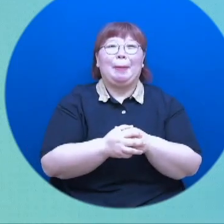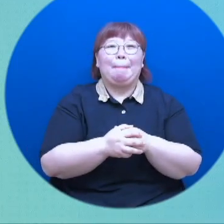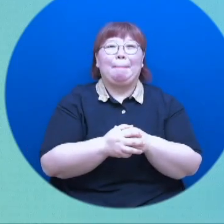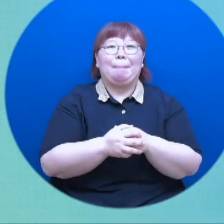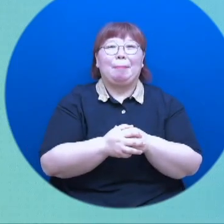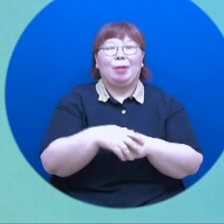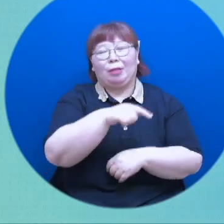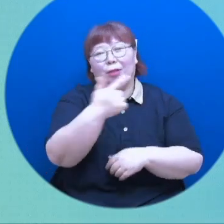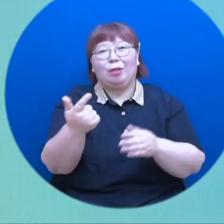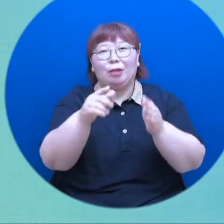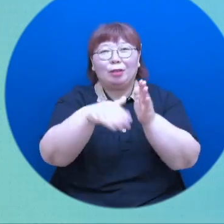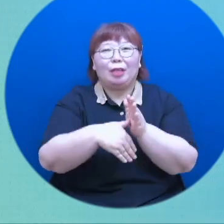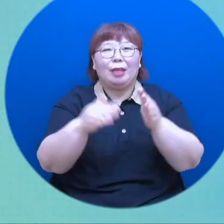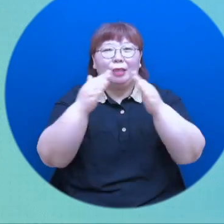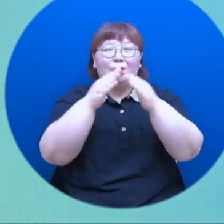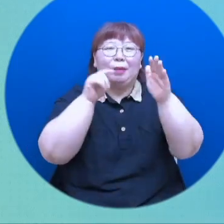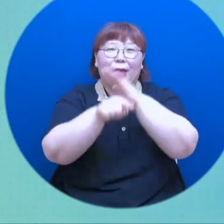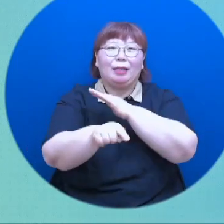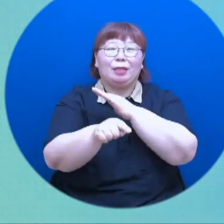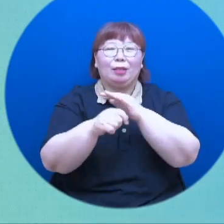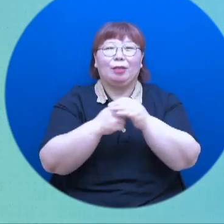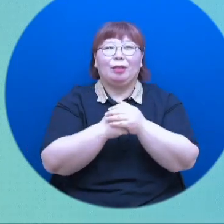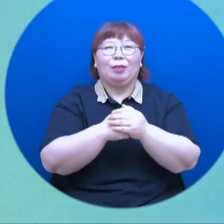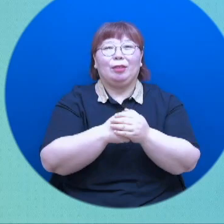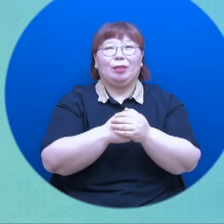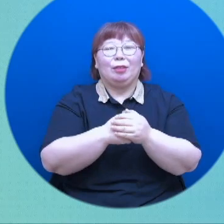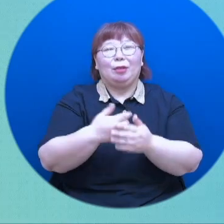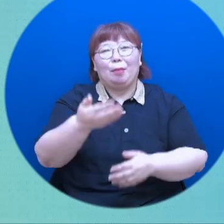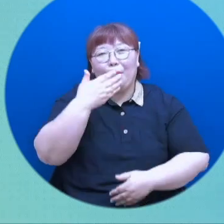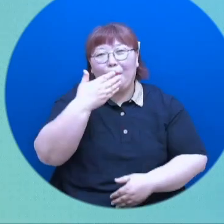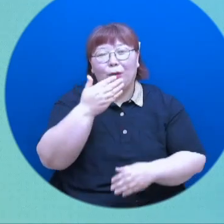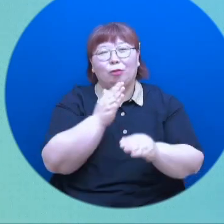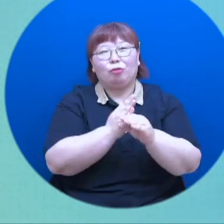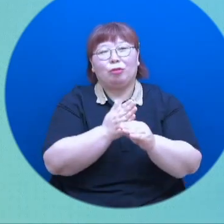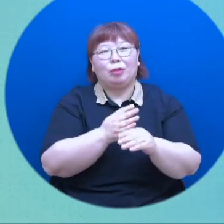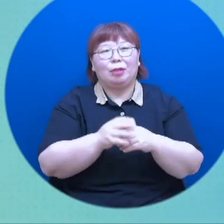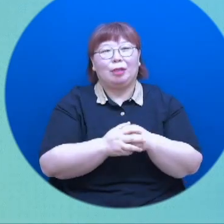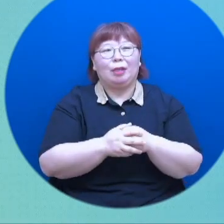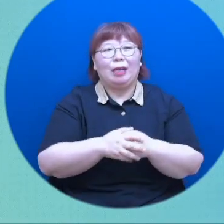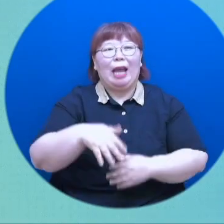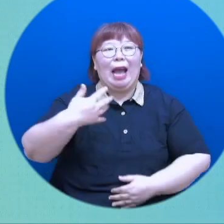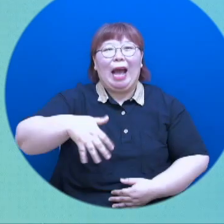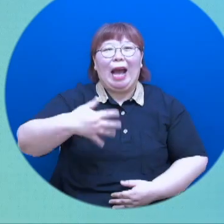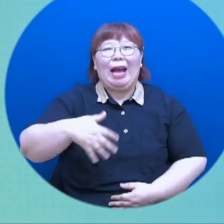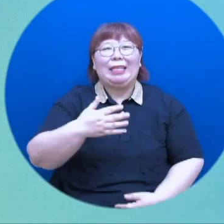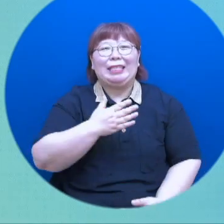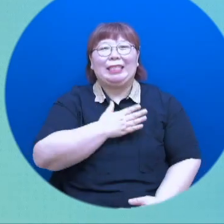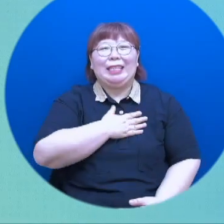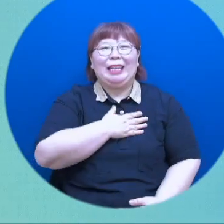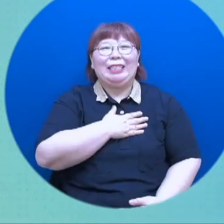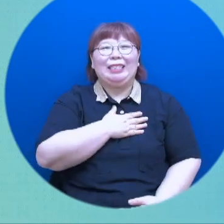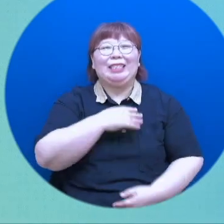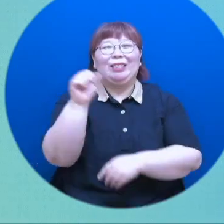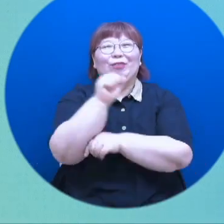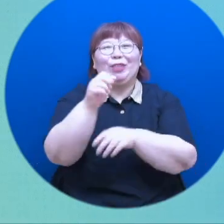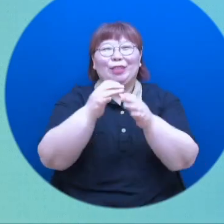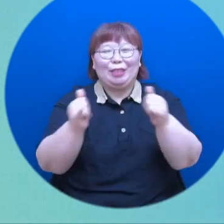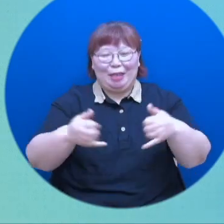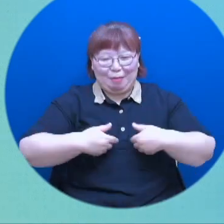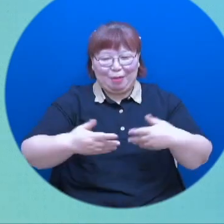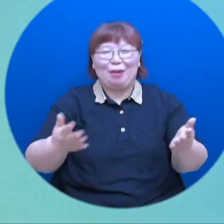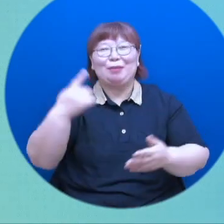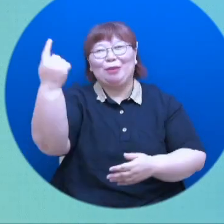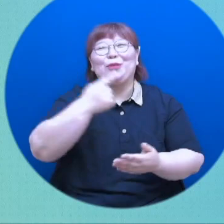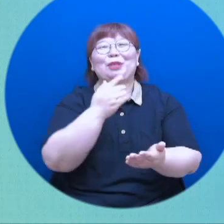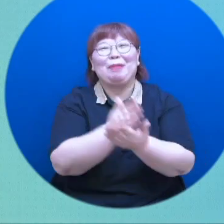됐잖아요. 집에 가서 저녁 먹자. 그러더니 저녁쯤에서 하는 말, 아직 나는 기사가 필요 없구나. 내일부터 내려오지